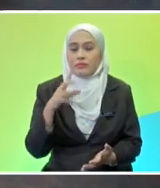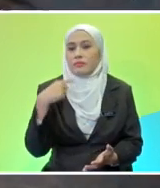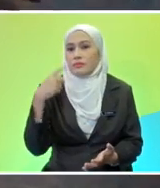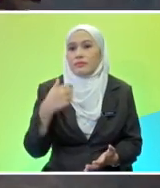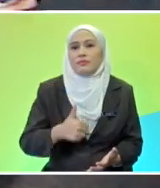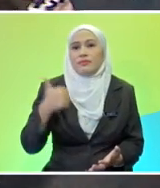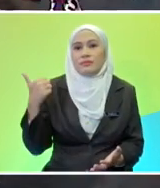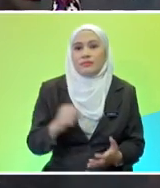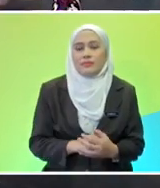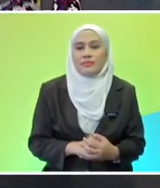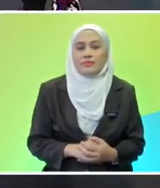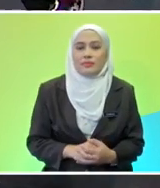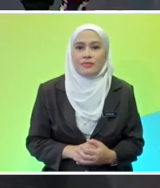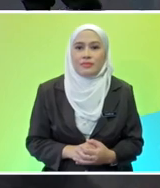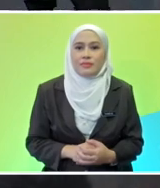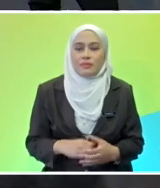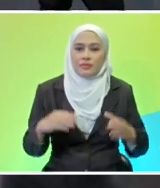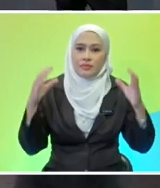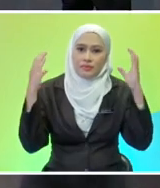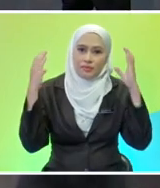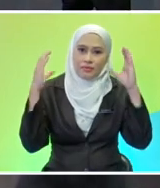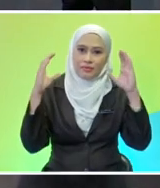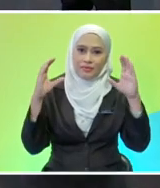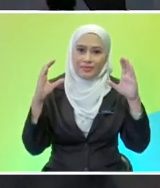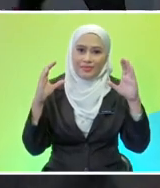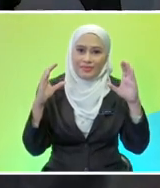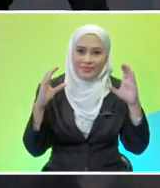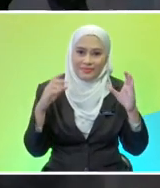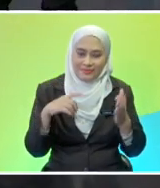kasih ada, cikgu? Okey, jom. Cikgu, inilah langkah pemenang, cikgu.